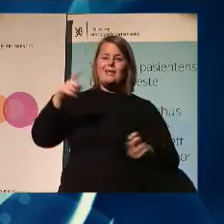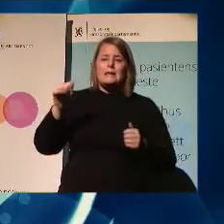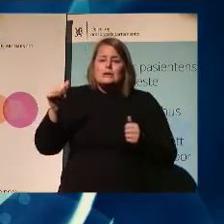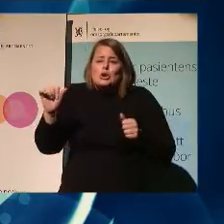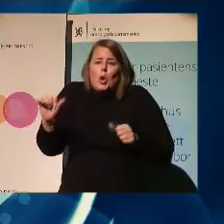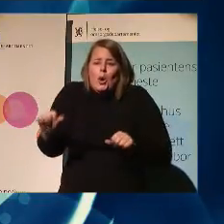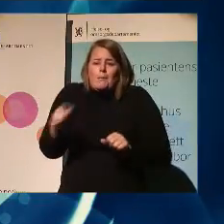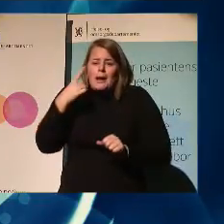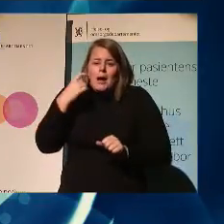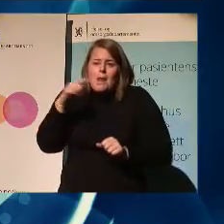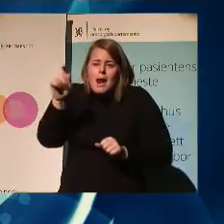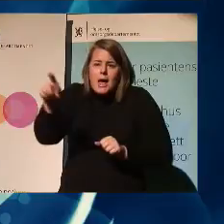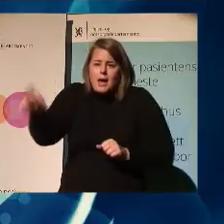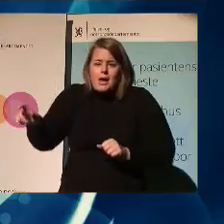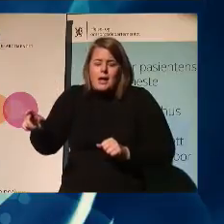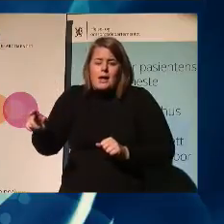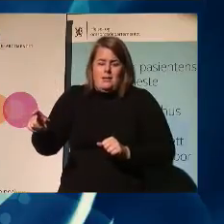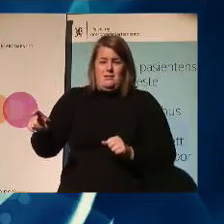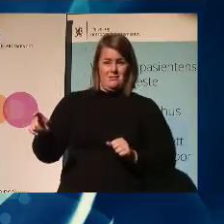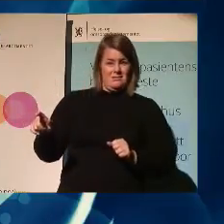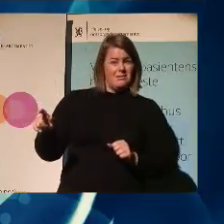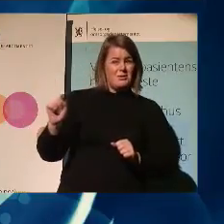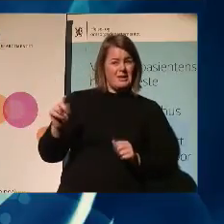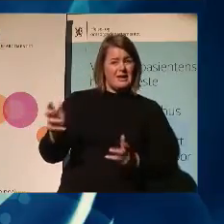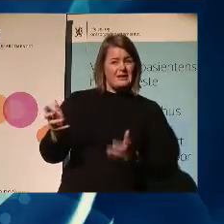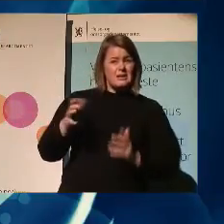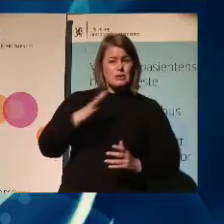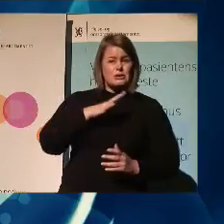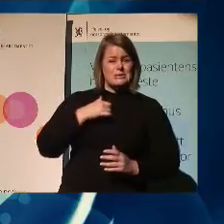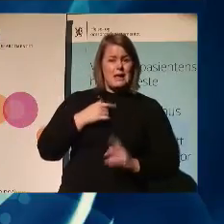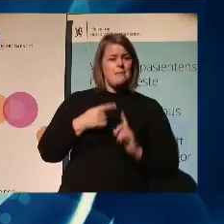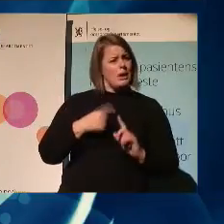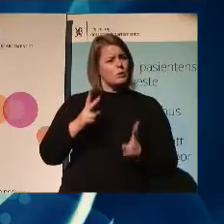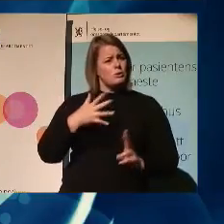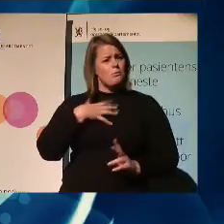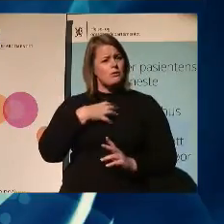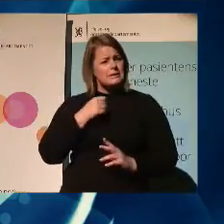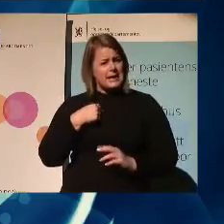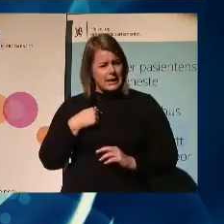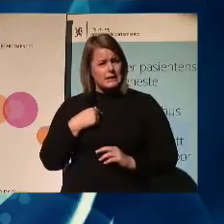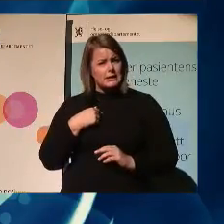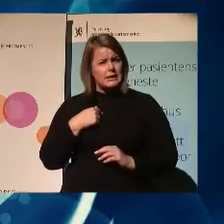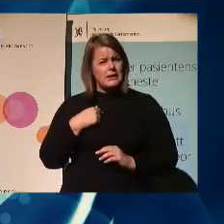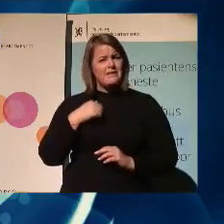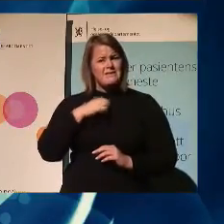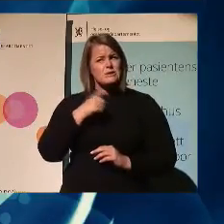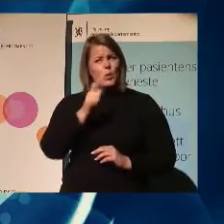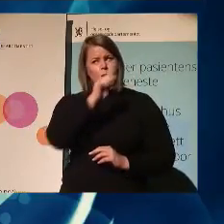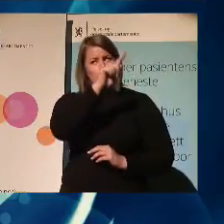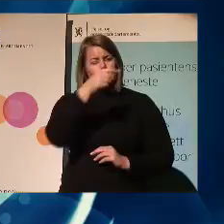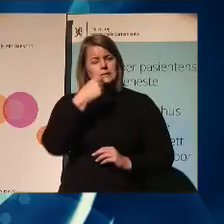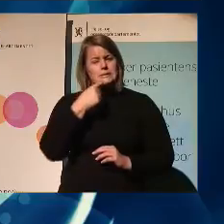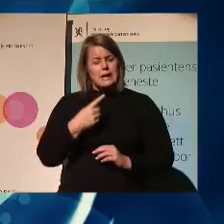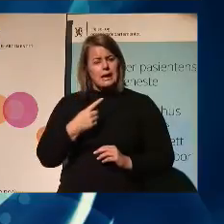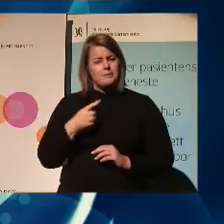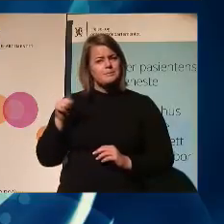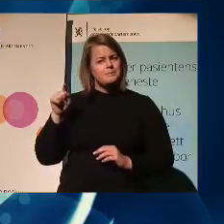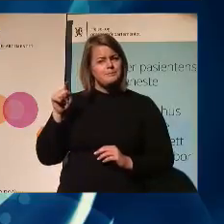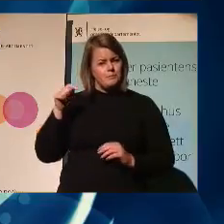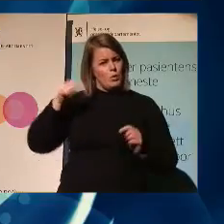Og jeg synes det interessant, og jeg blir provosert når jeg hører noen si at